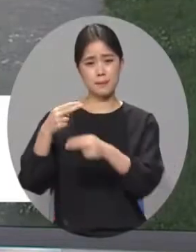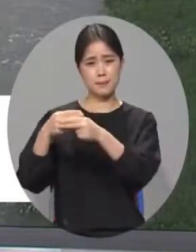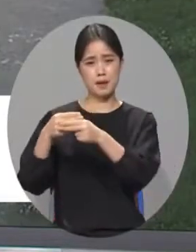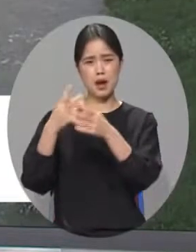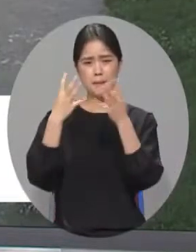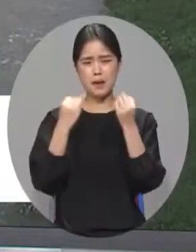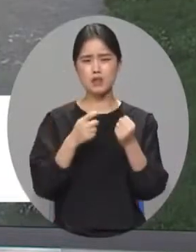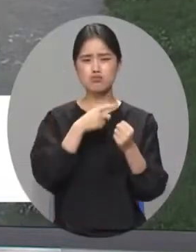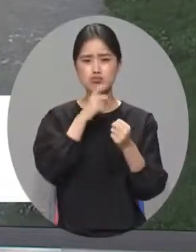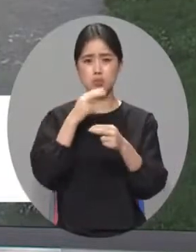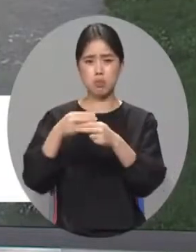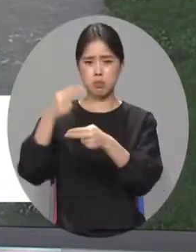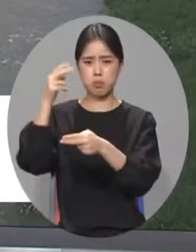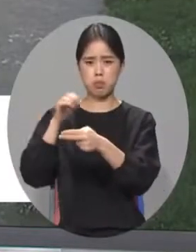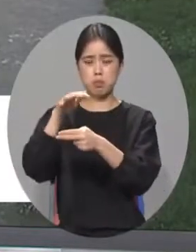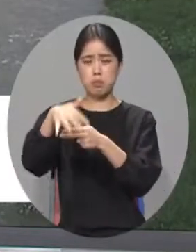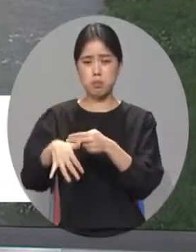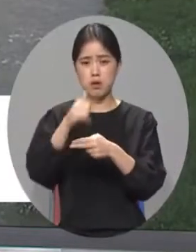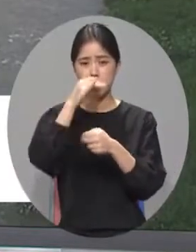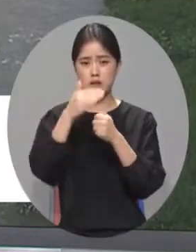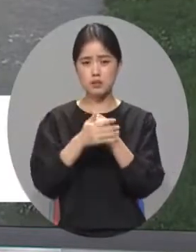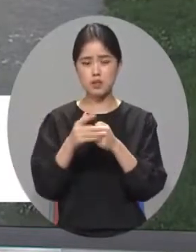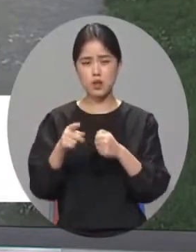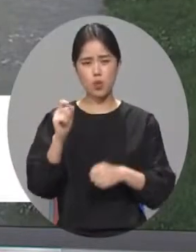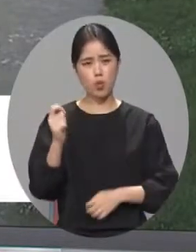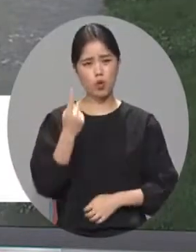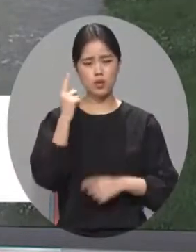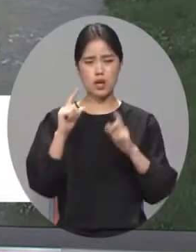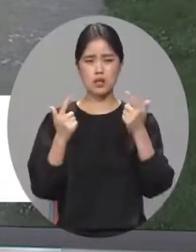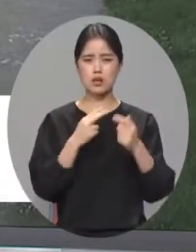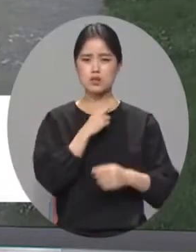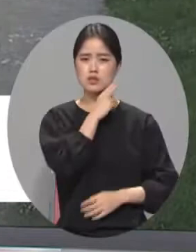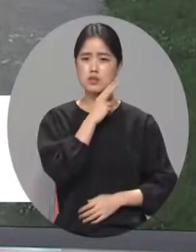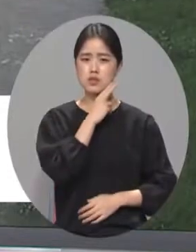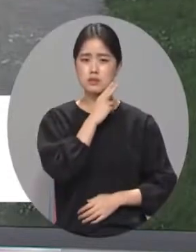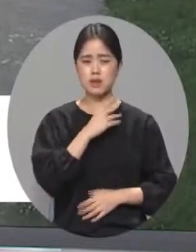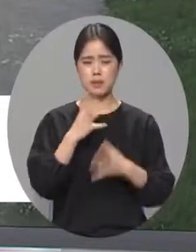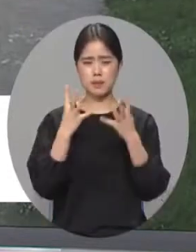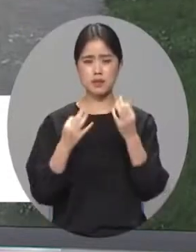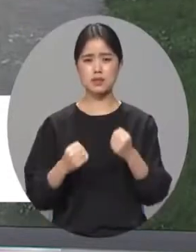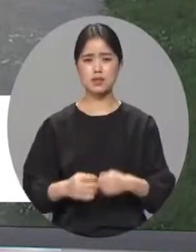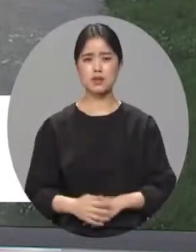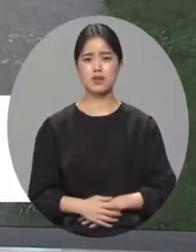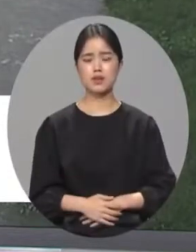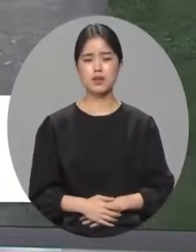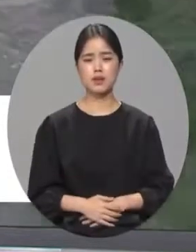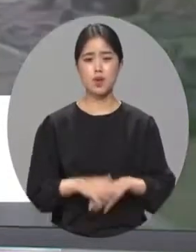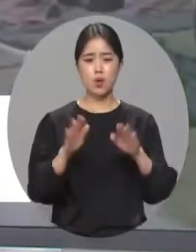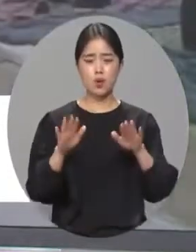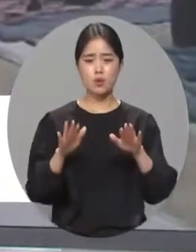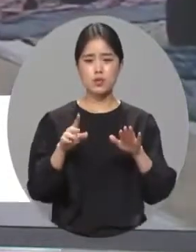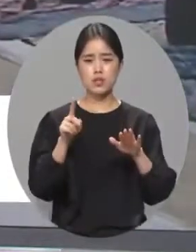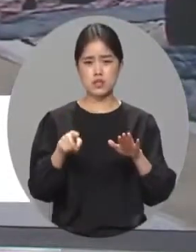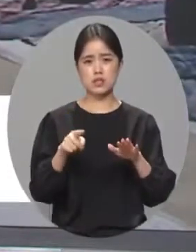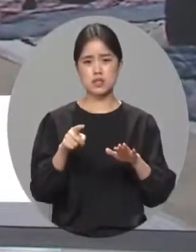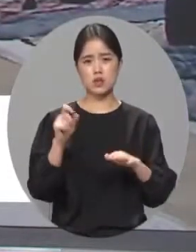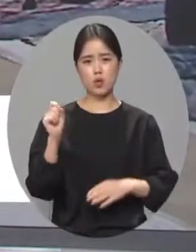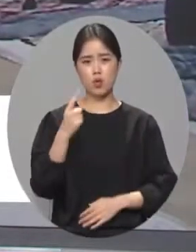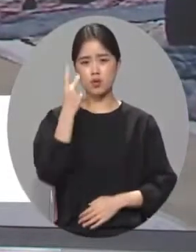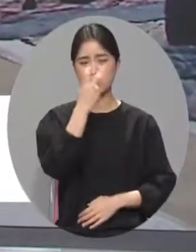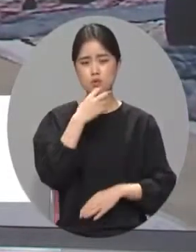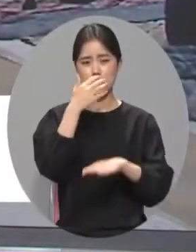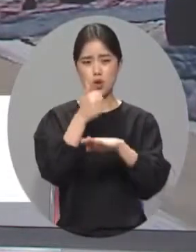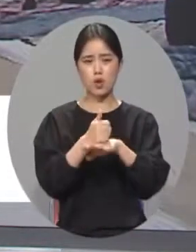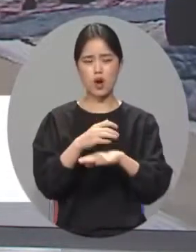갑자기 많은 물을 방류한 게 이 주요 원인이 아니냐는 의구심이 그동안 제기돼 왔었는데요. 자, 오늘 그 원인 조사